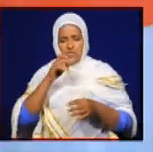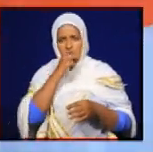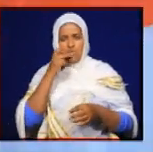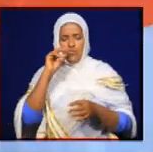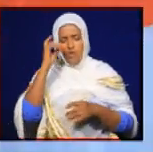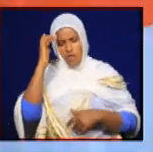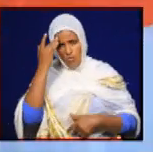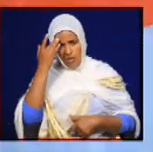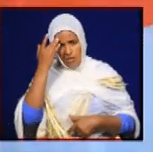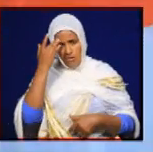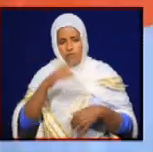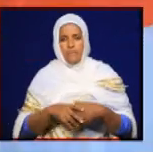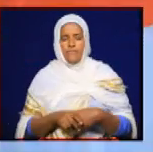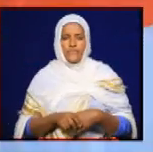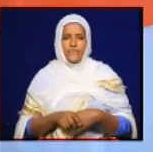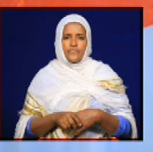ሆይ አሞኛል